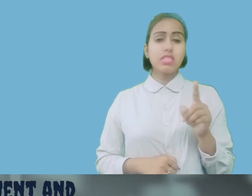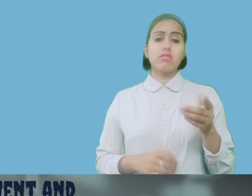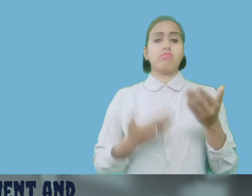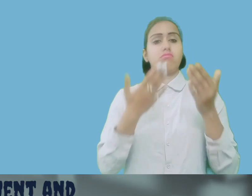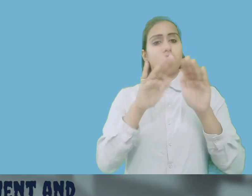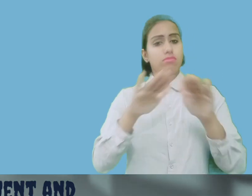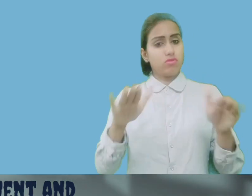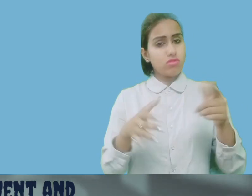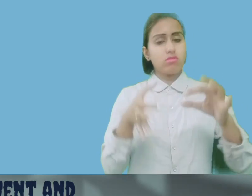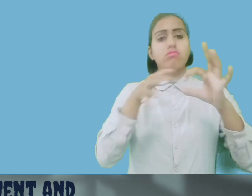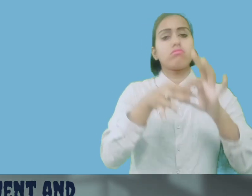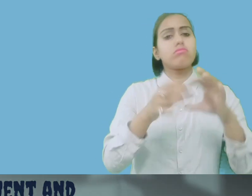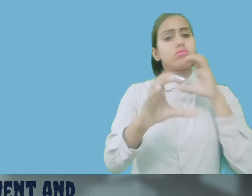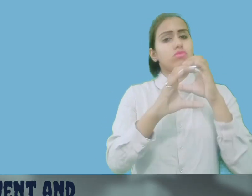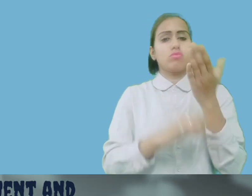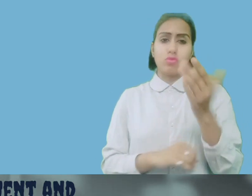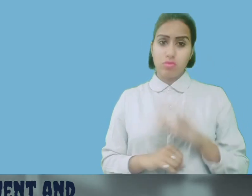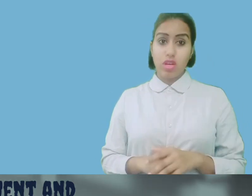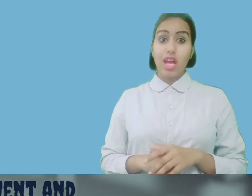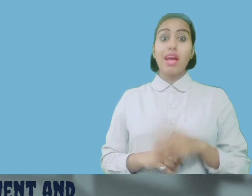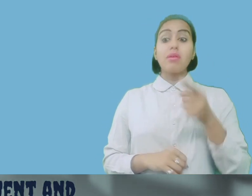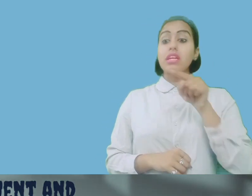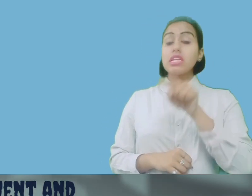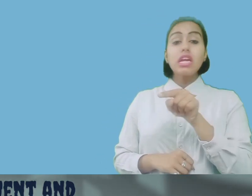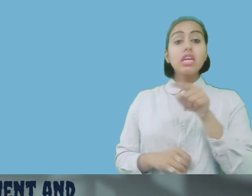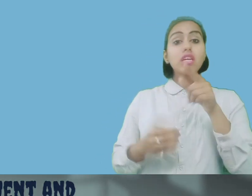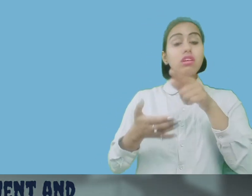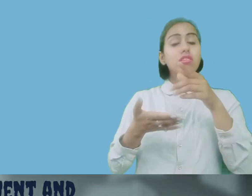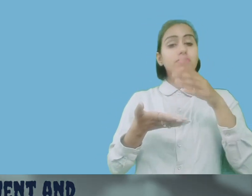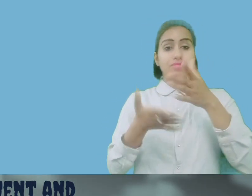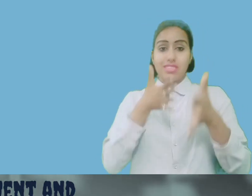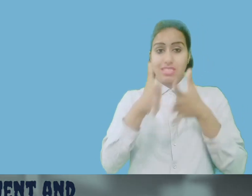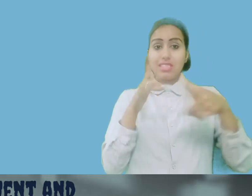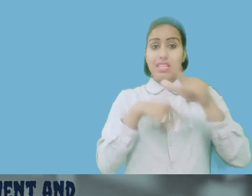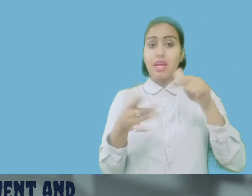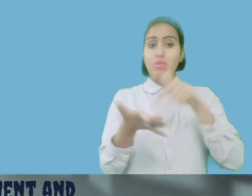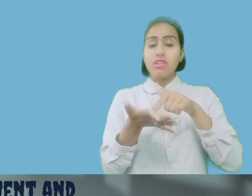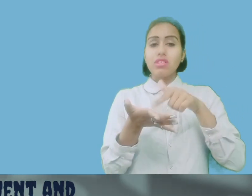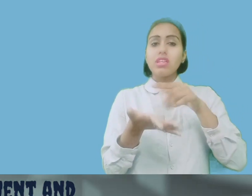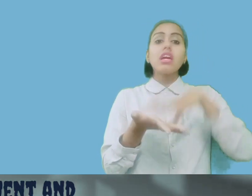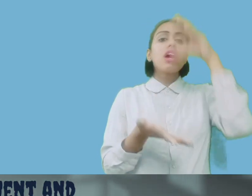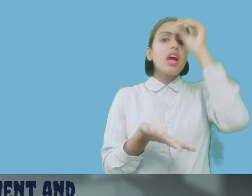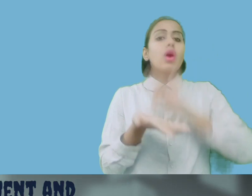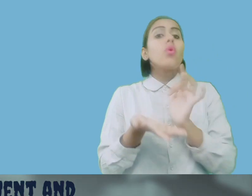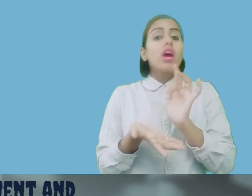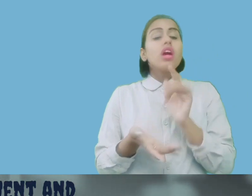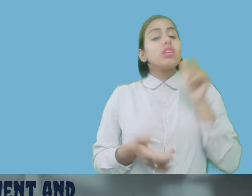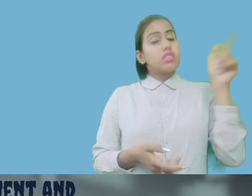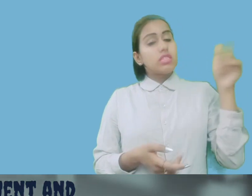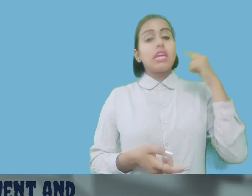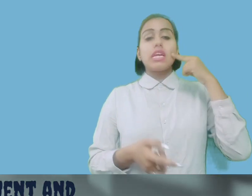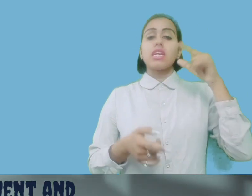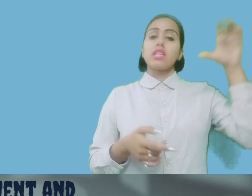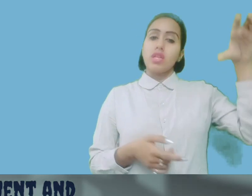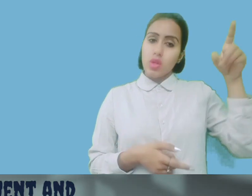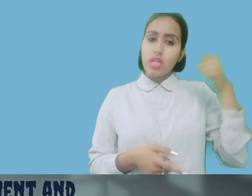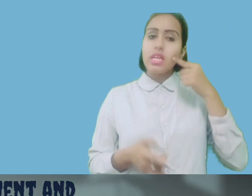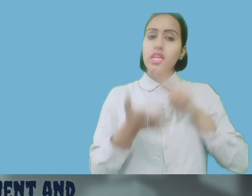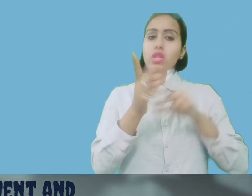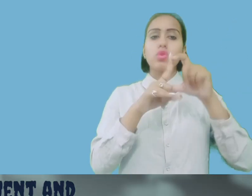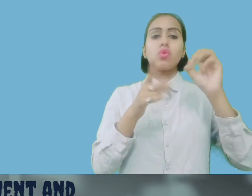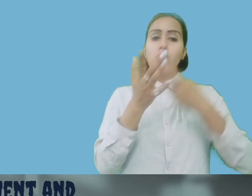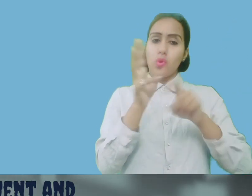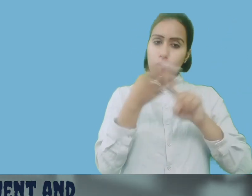पूरा चैनल टू चैनल हर एक चीज़ कोऑर्डिनेट करके दे सकते हैं। और उसका जो भी शुल्क आएगा वो उन्हें डायरेक्ट चेक या अकाउंट पेमेंट के माध्यम